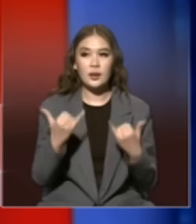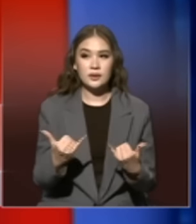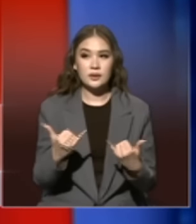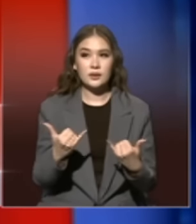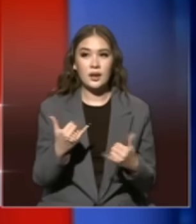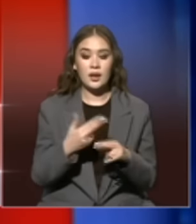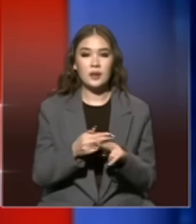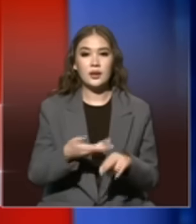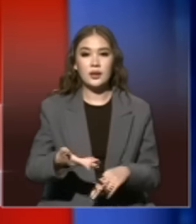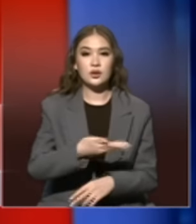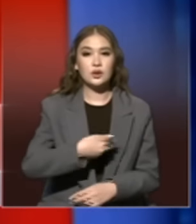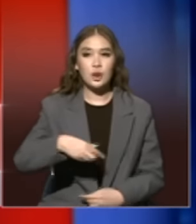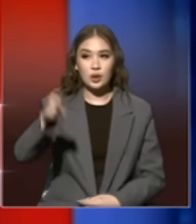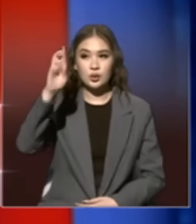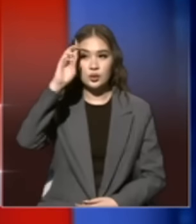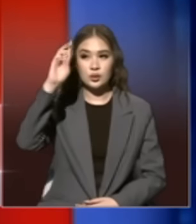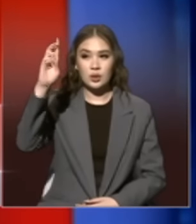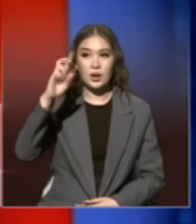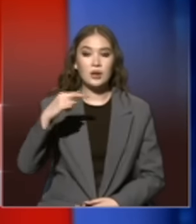біздің елімізде